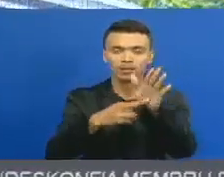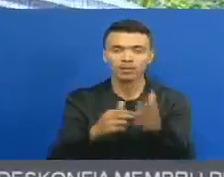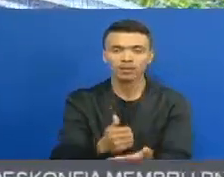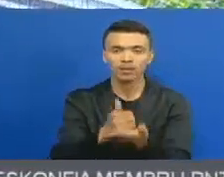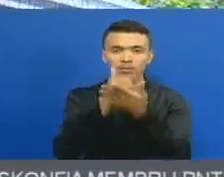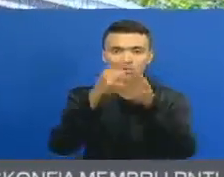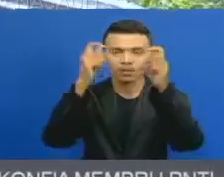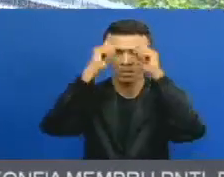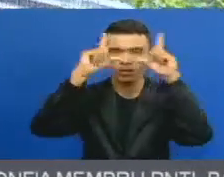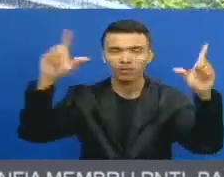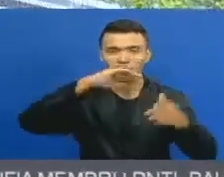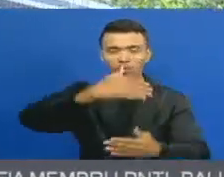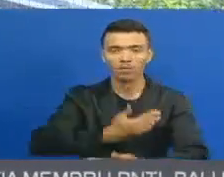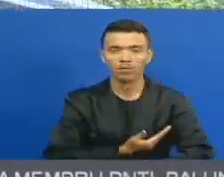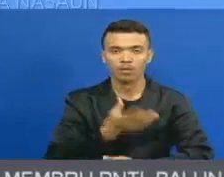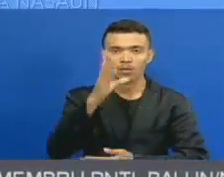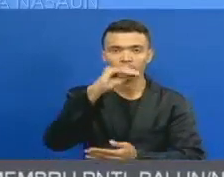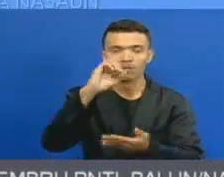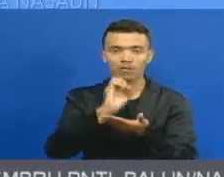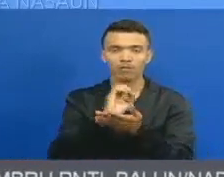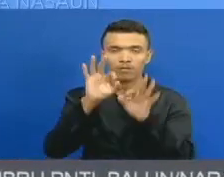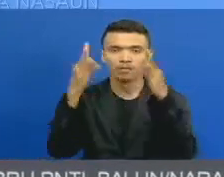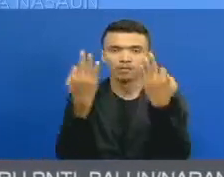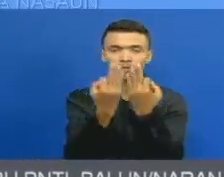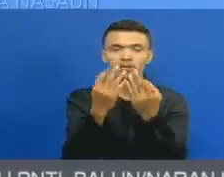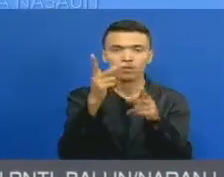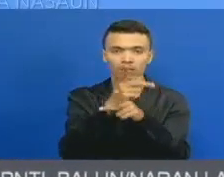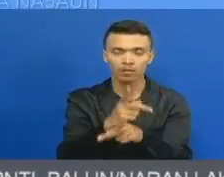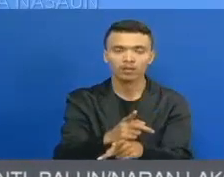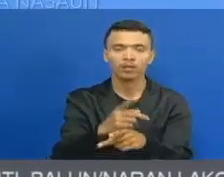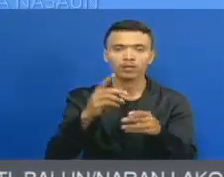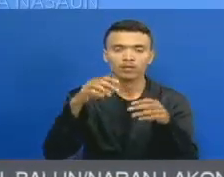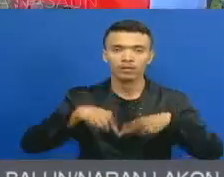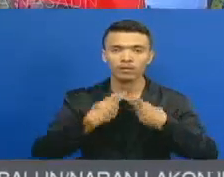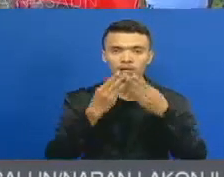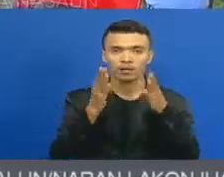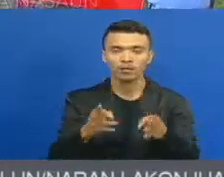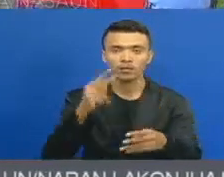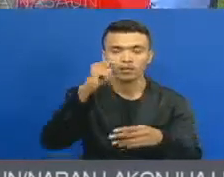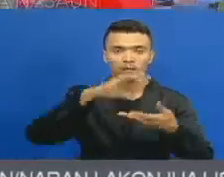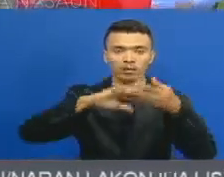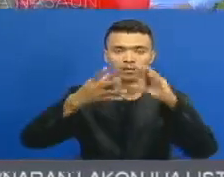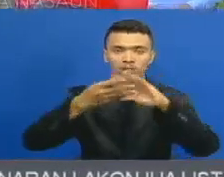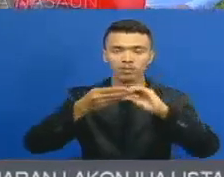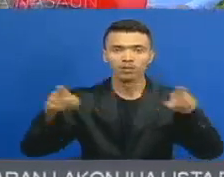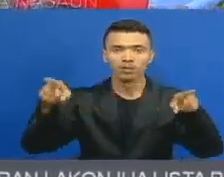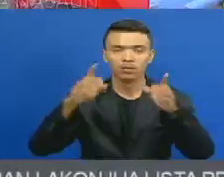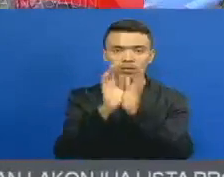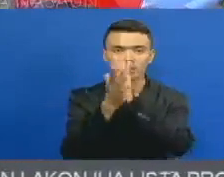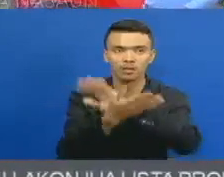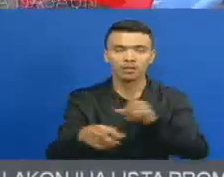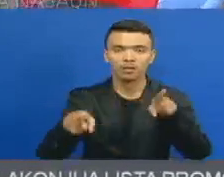kontribusi Timor Wang no familia ho di konserva na fatin saudoso proklamador ni historia além de ne sai hanen sam fatin bayi